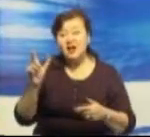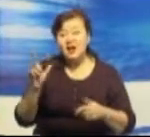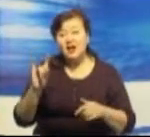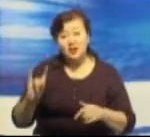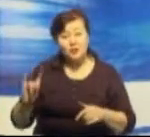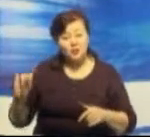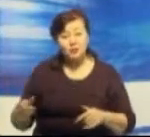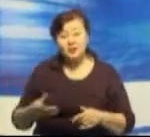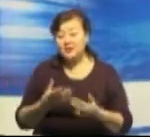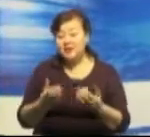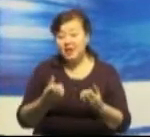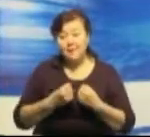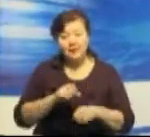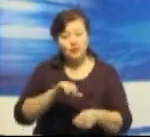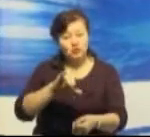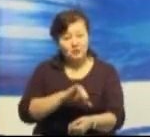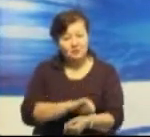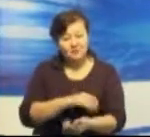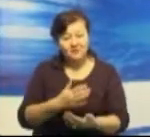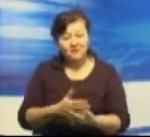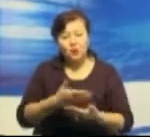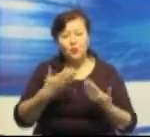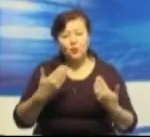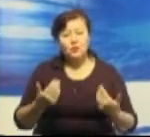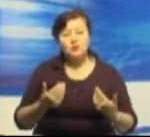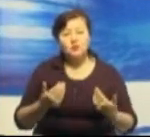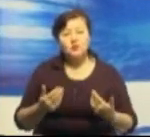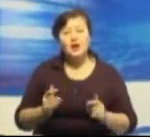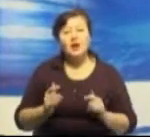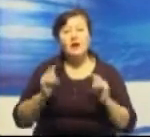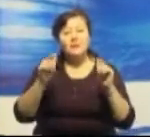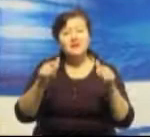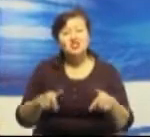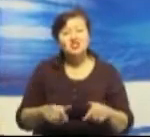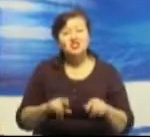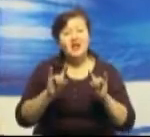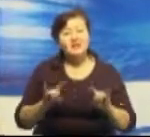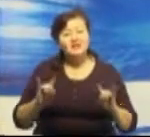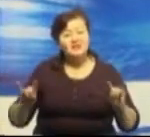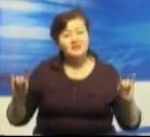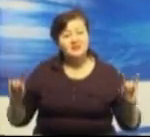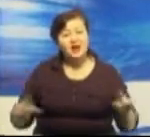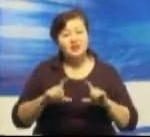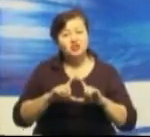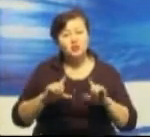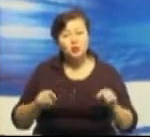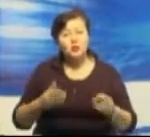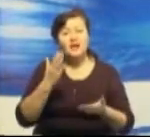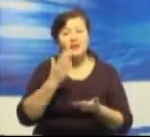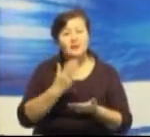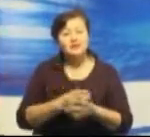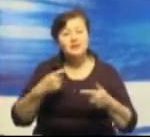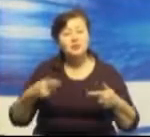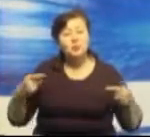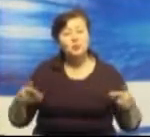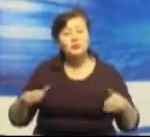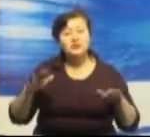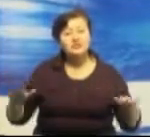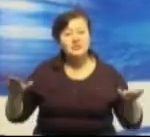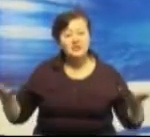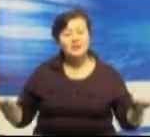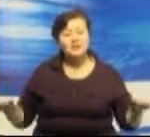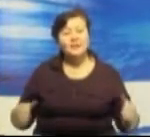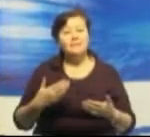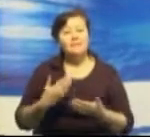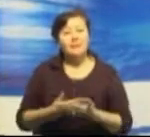него нет иммунитета, и ребенок посещает школу, детский сад, а там есть другой ребенок, например, у